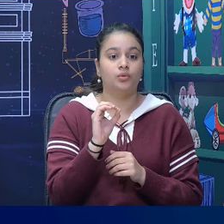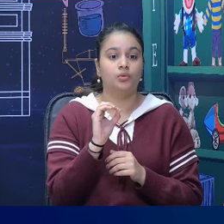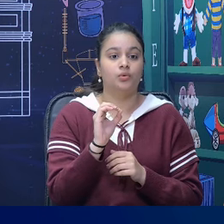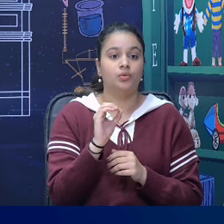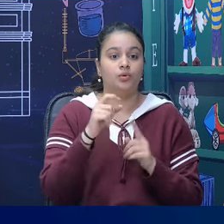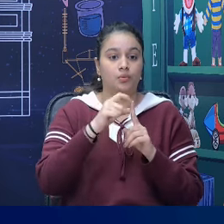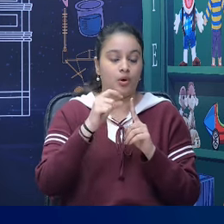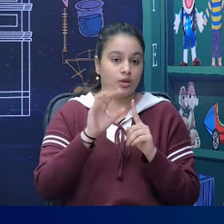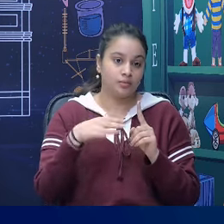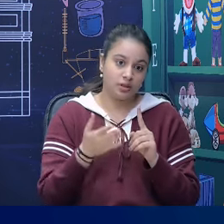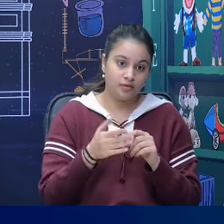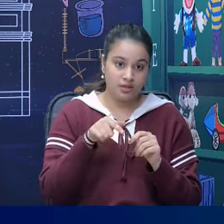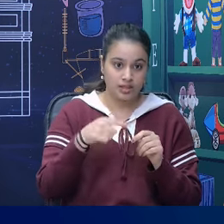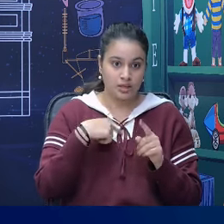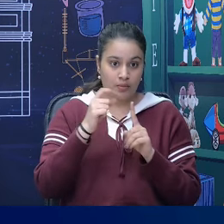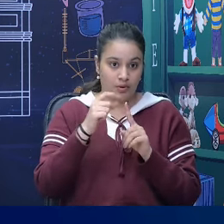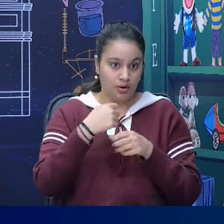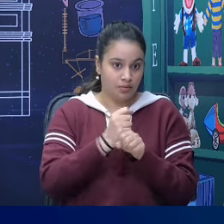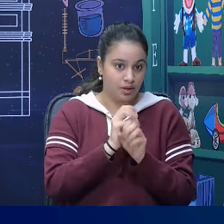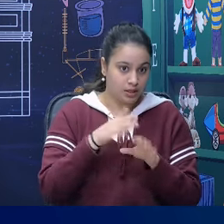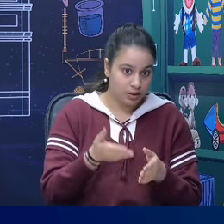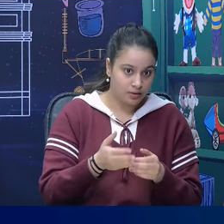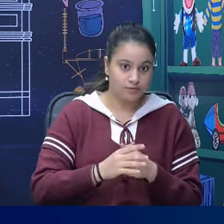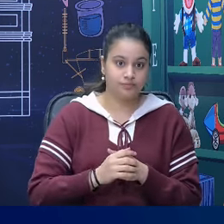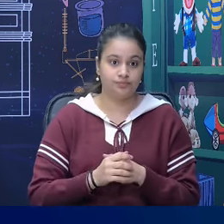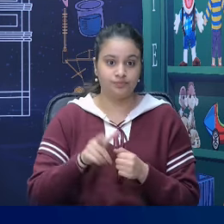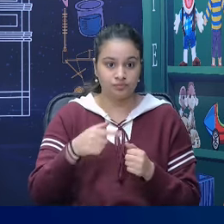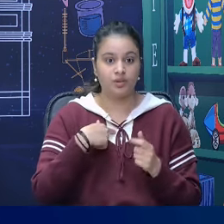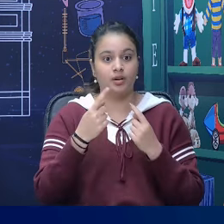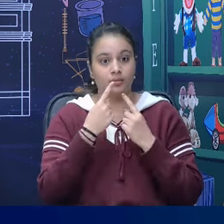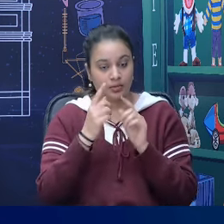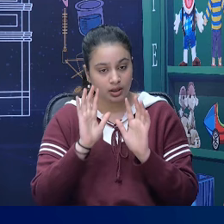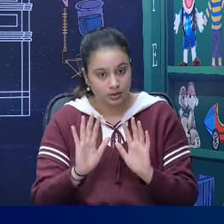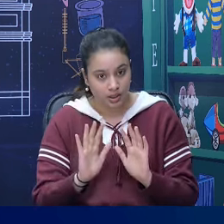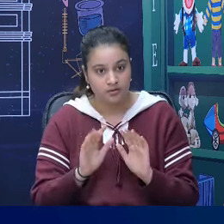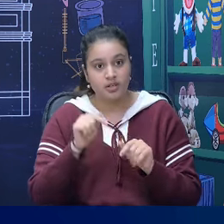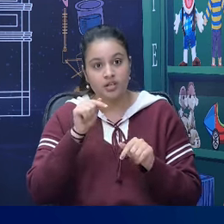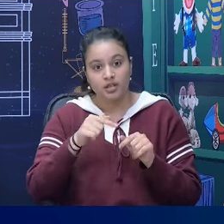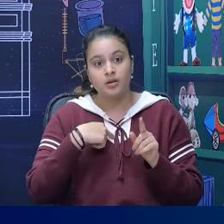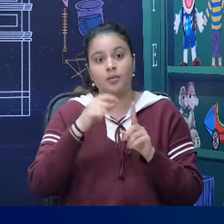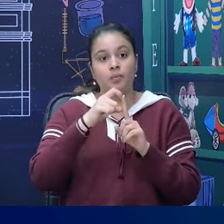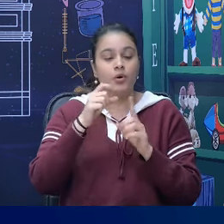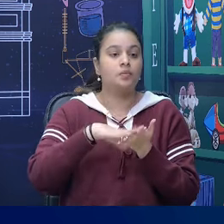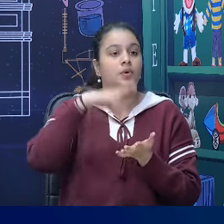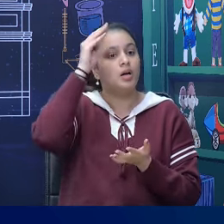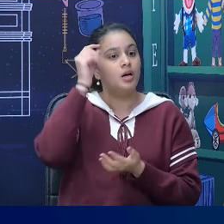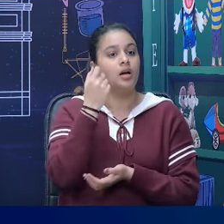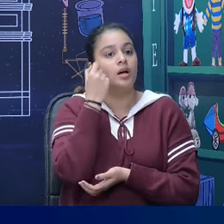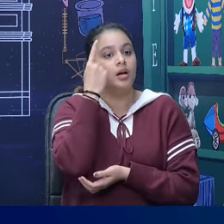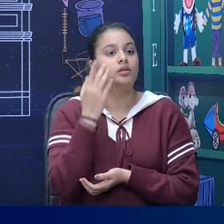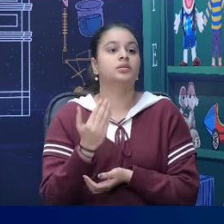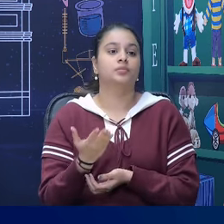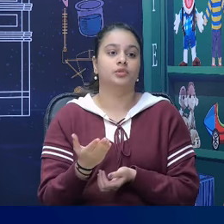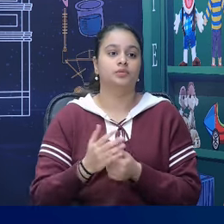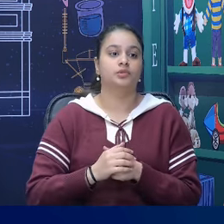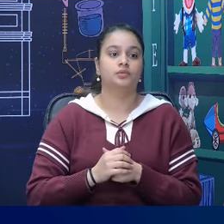तो जब आप इन पॉलिनो को बनाएंगे और इसकी बात करेंगे तो आपको पॉलीनोट समझने में आसानी होगी जो आगे फैक्टर और